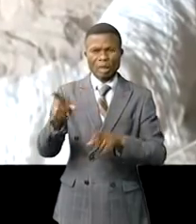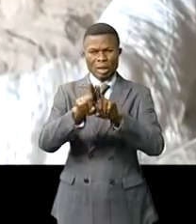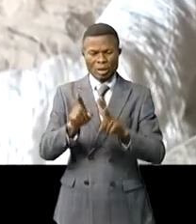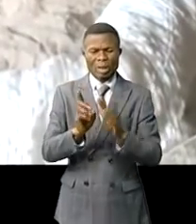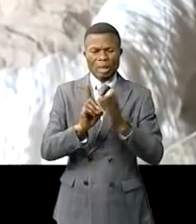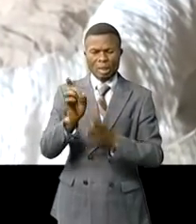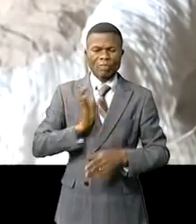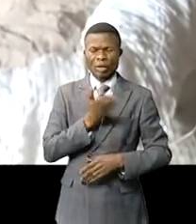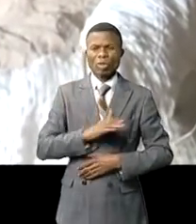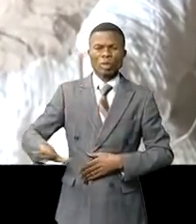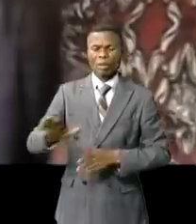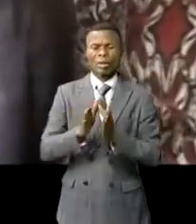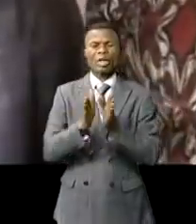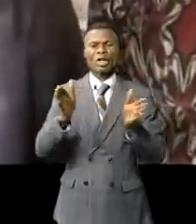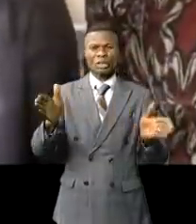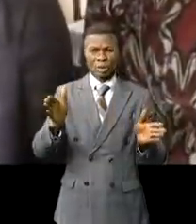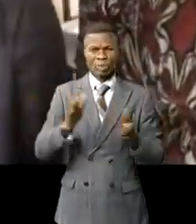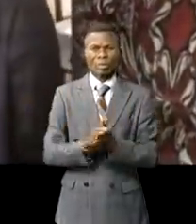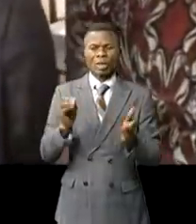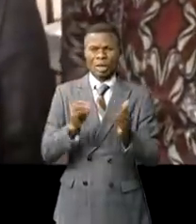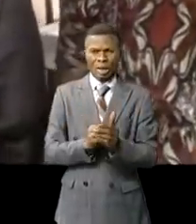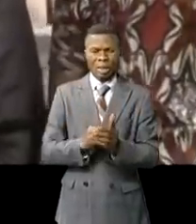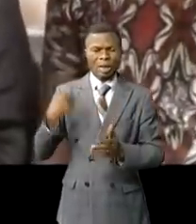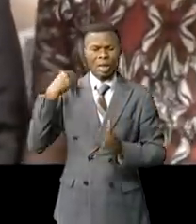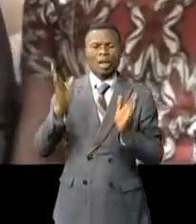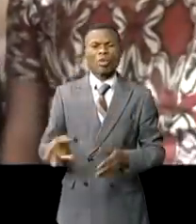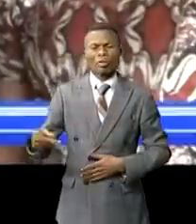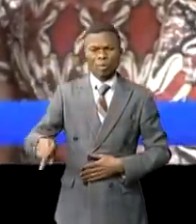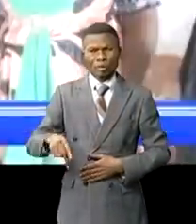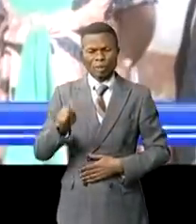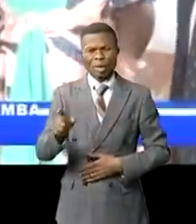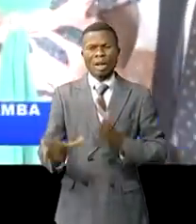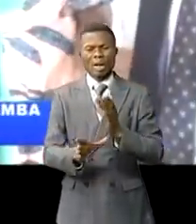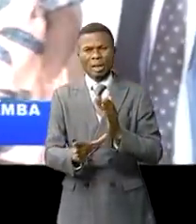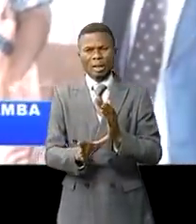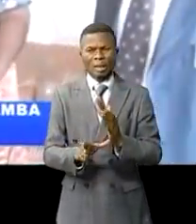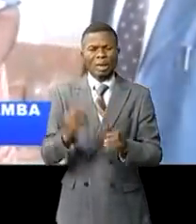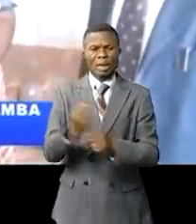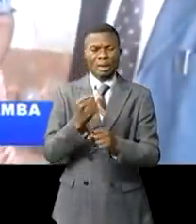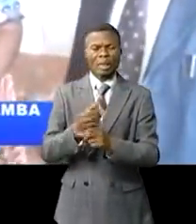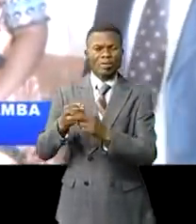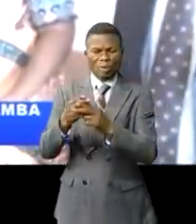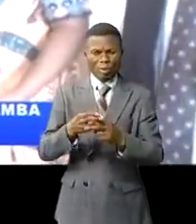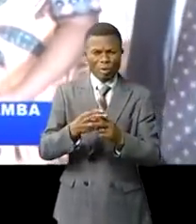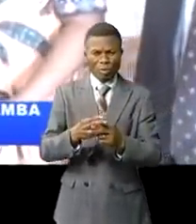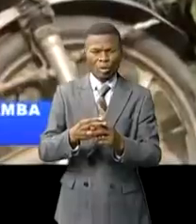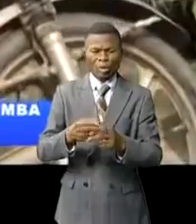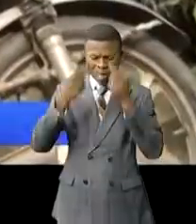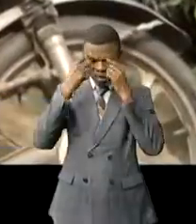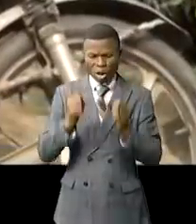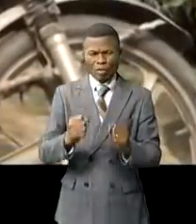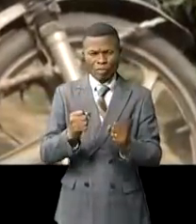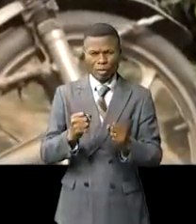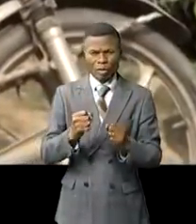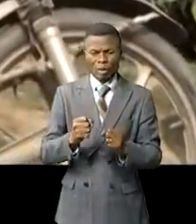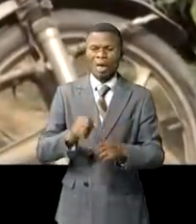et de la RDC en général. À en croire les gouverneurs de province ad intérim, les services de sécurité restent déterminés à